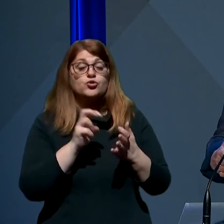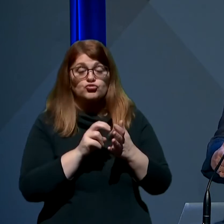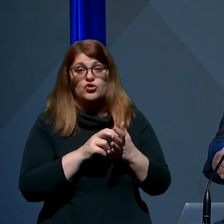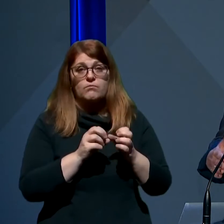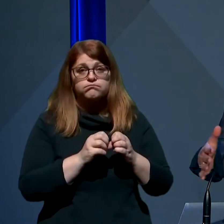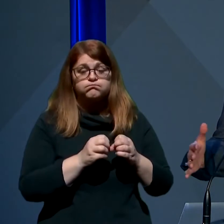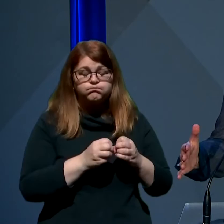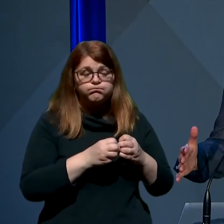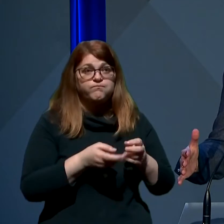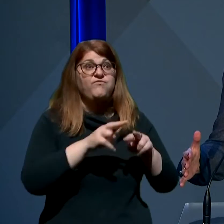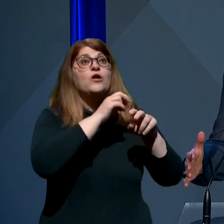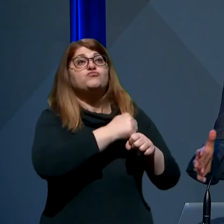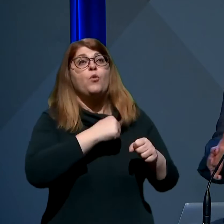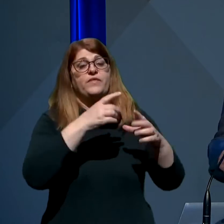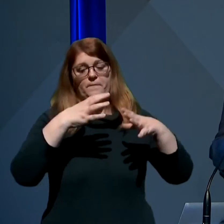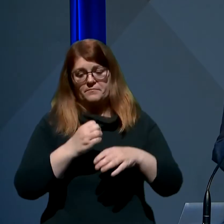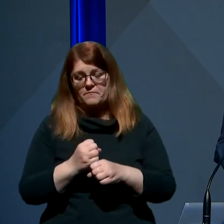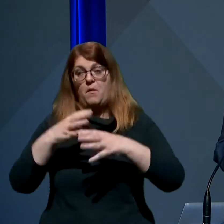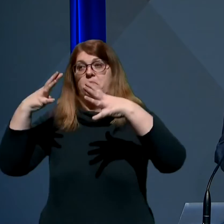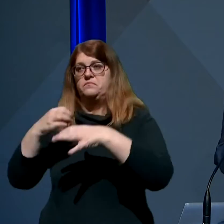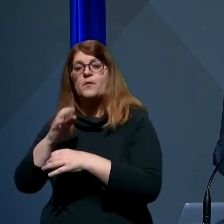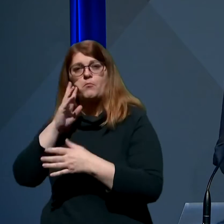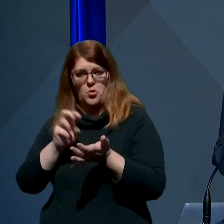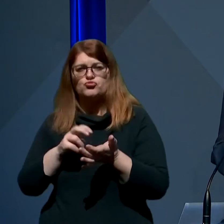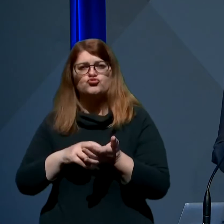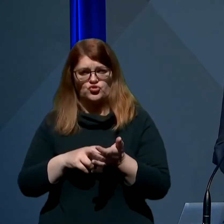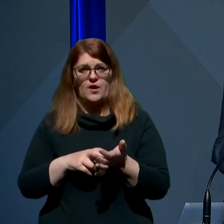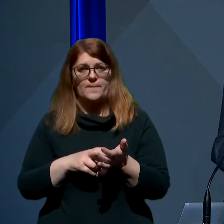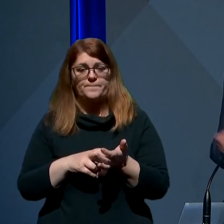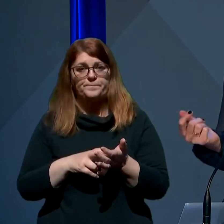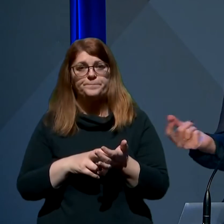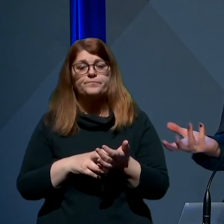trajalo recimo, da to število ne bo naraščalo, seveda bo